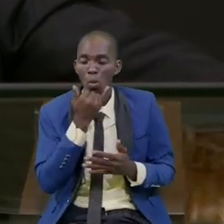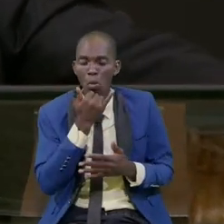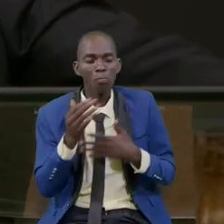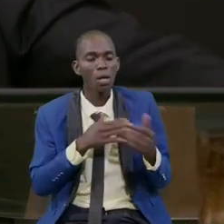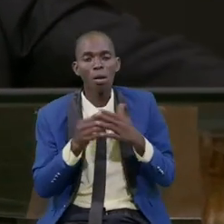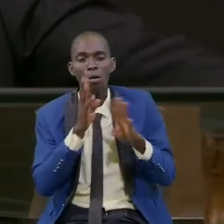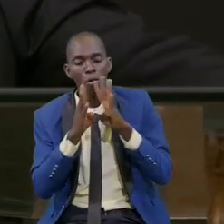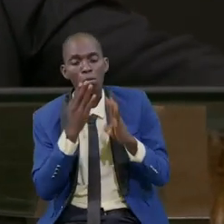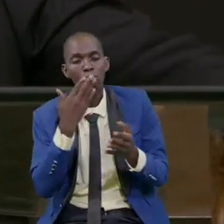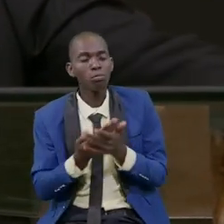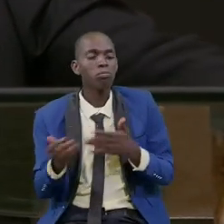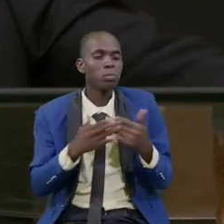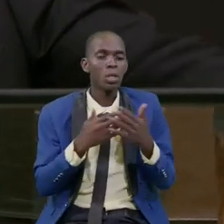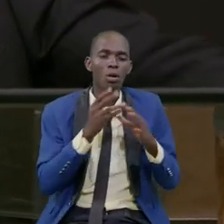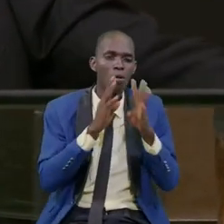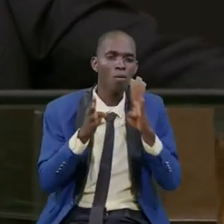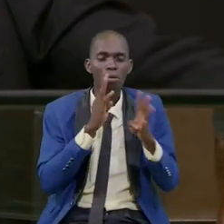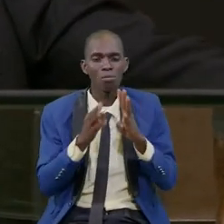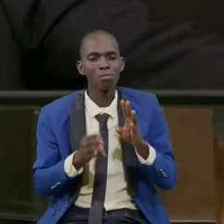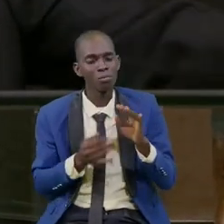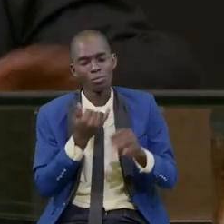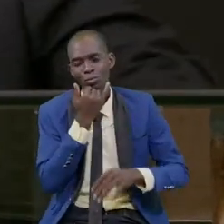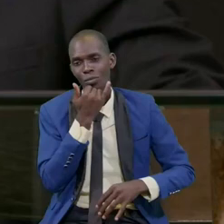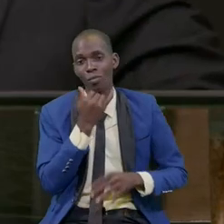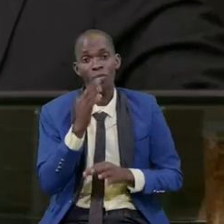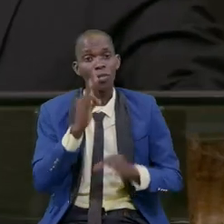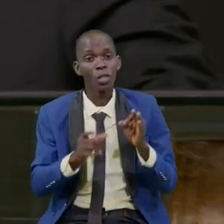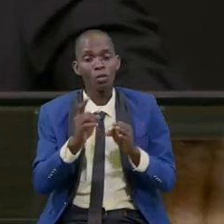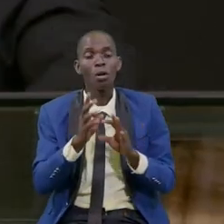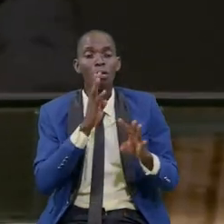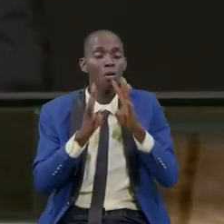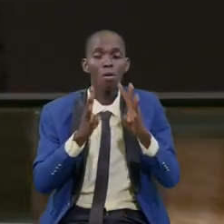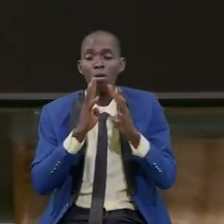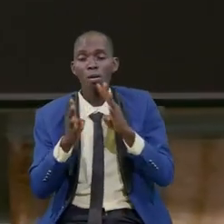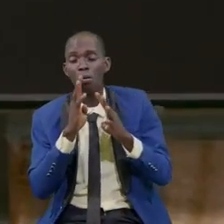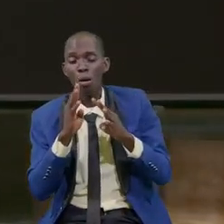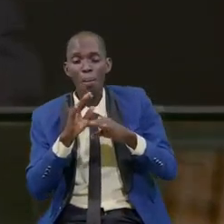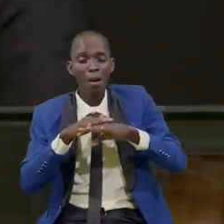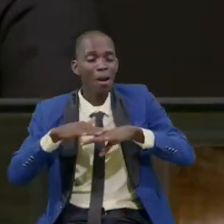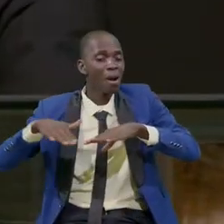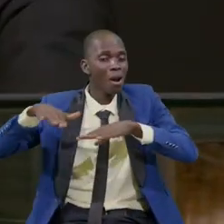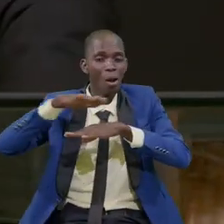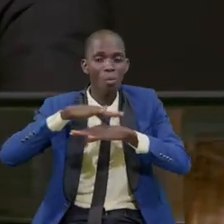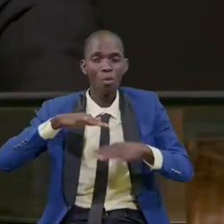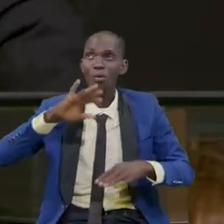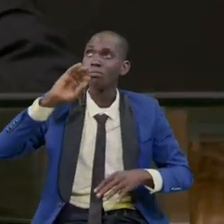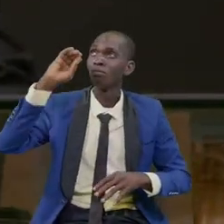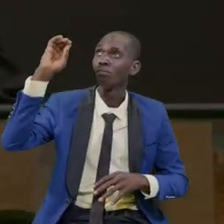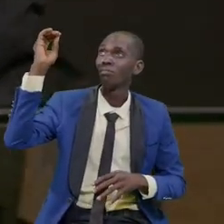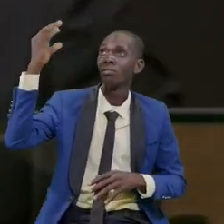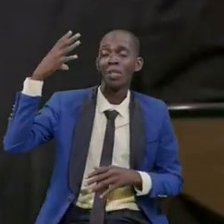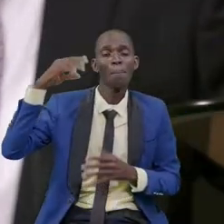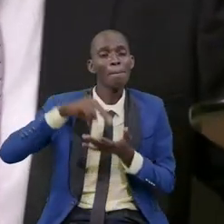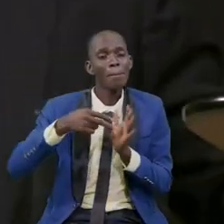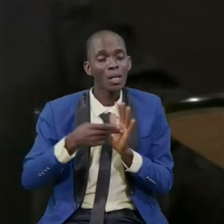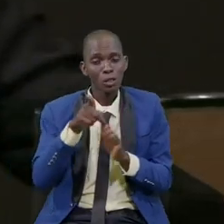parlez au-delà du niveau de la grâce. Vous dépassez le niveau, il n'y a pas de grâce dans vos